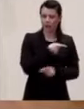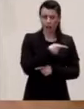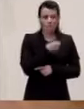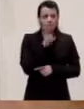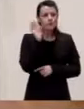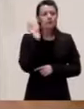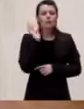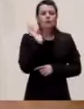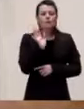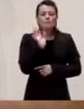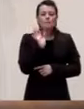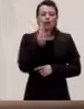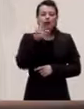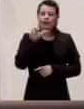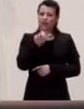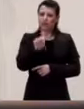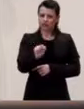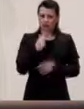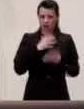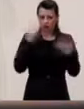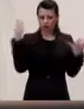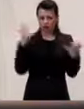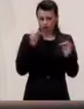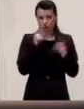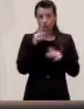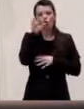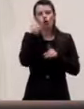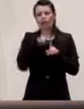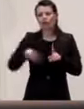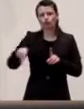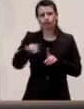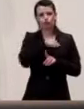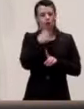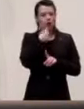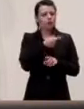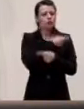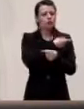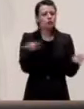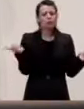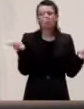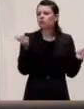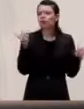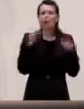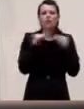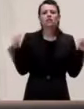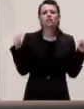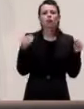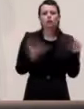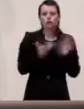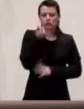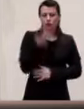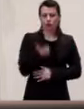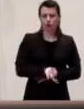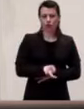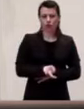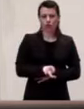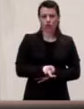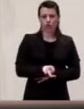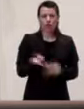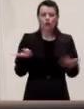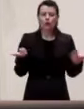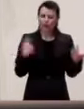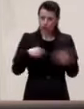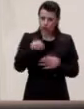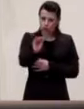maggior parte di queste RSA di tutta la regione dicono che loro sostanzialmente non avevano questi dispositivi, quindi la domanda è: erano